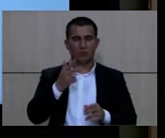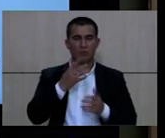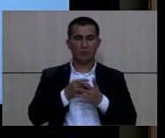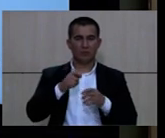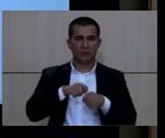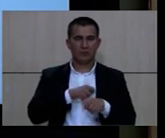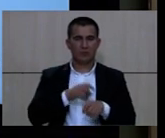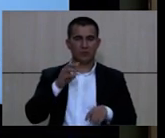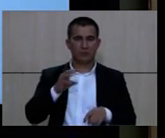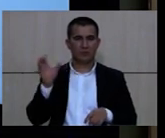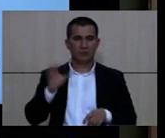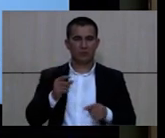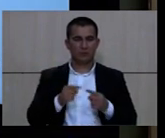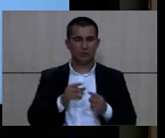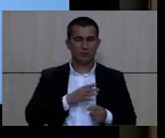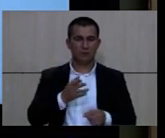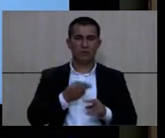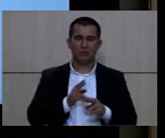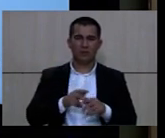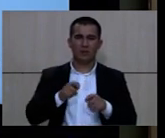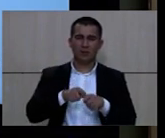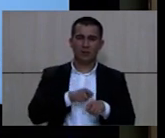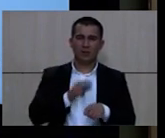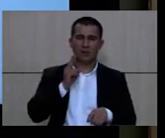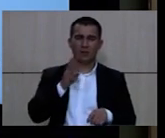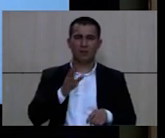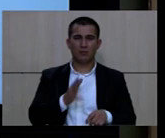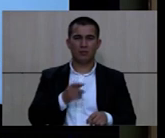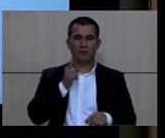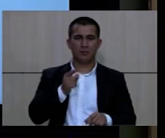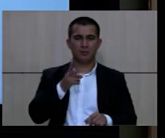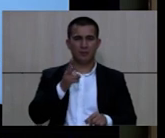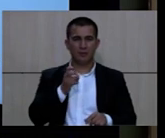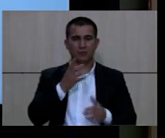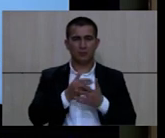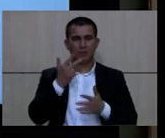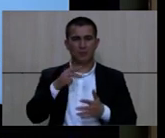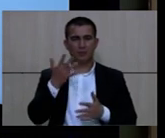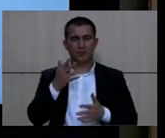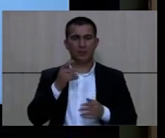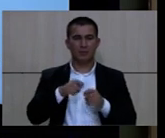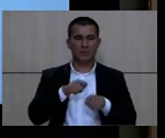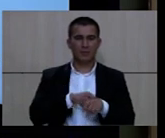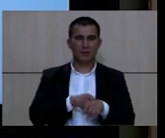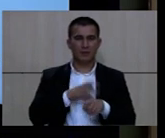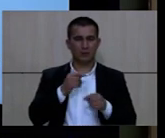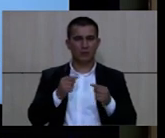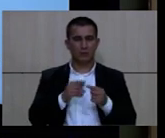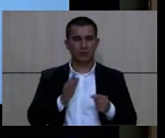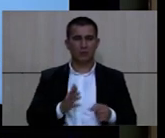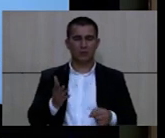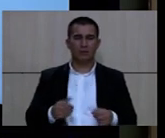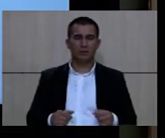taqsim sekundga teng. Buni biz kilometrlarda ifodalasak 1235 kilometr taqsim sekundga teng